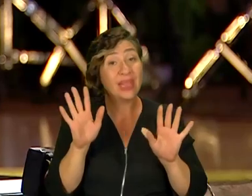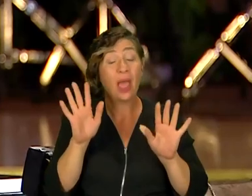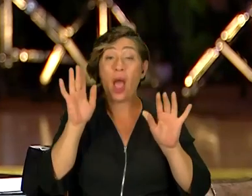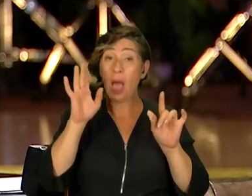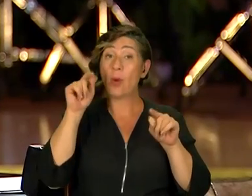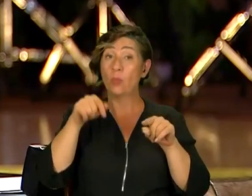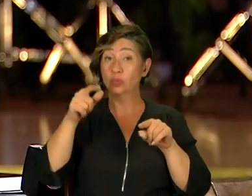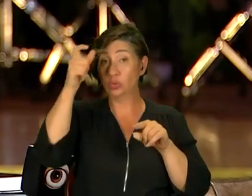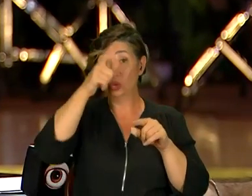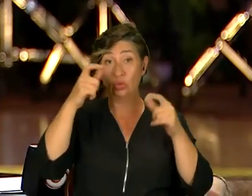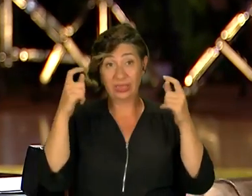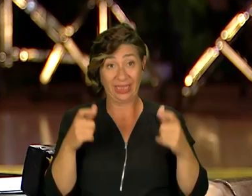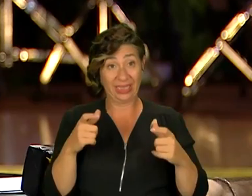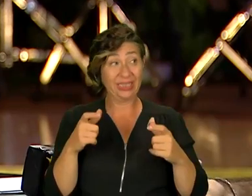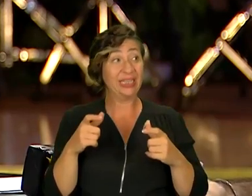ülkenin